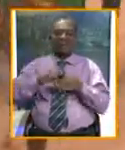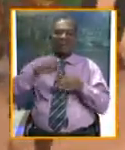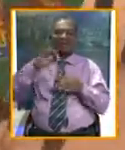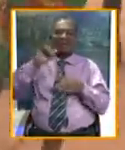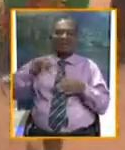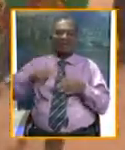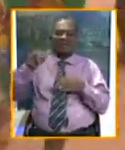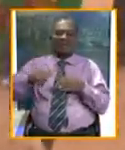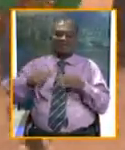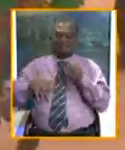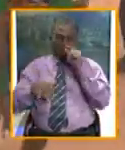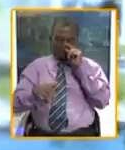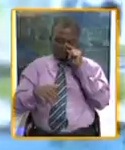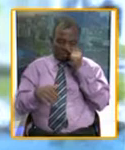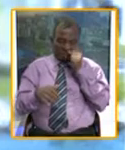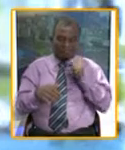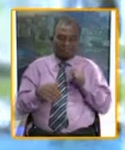Yamoussoukro.